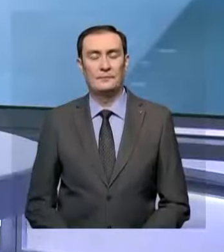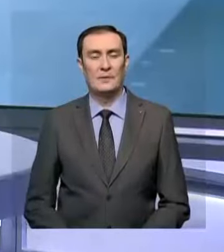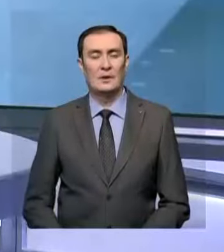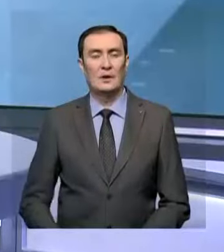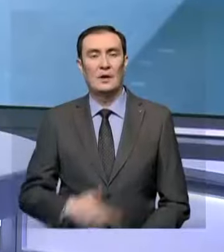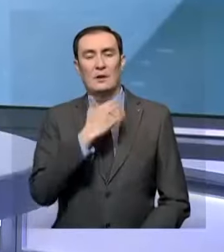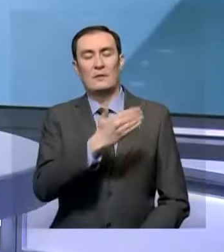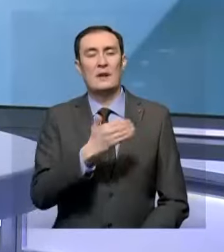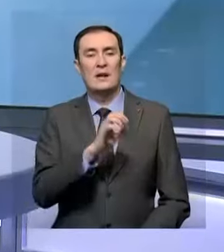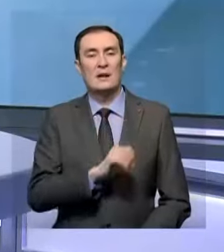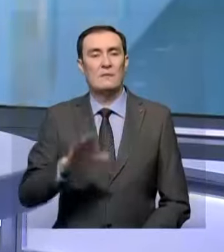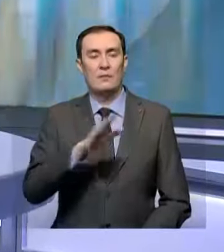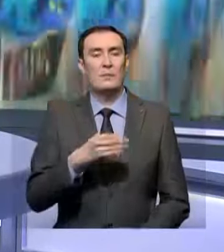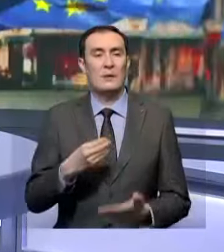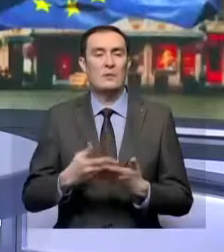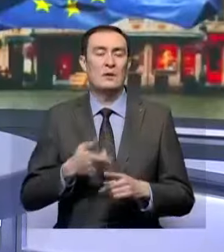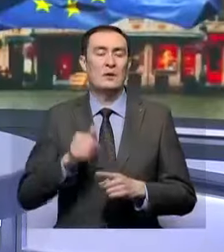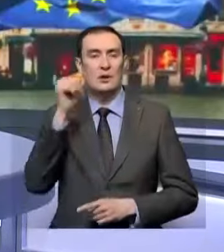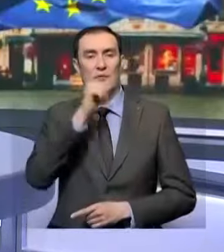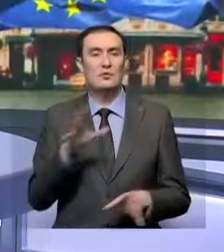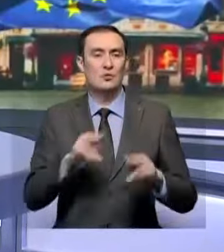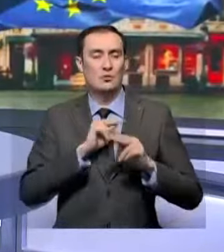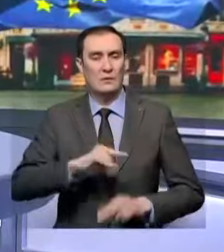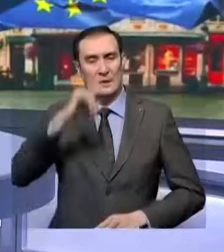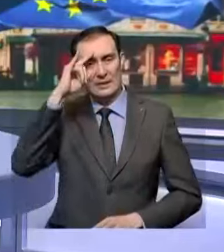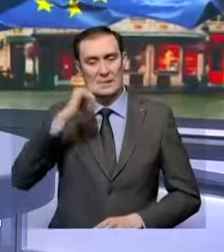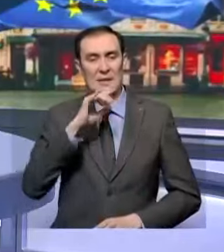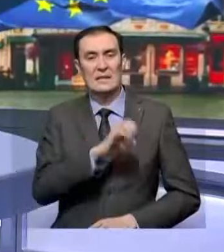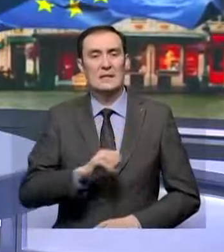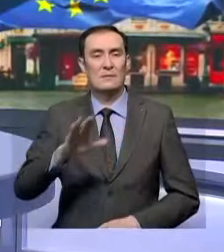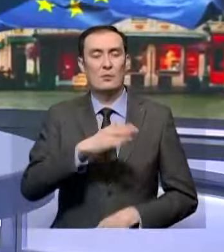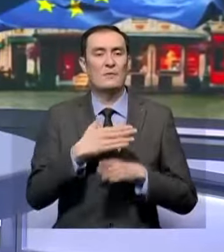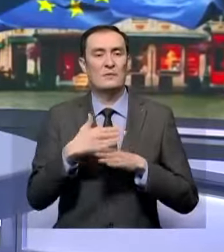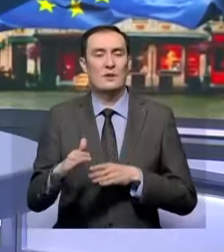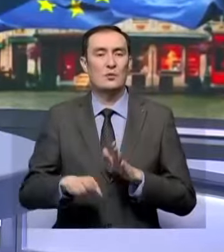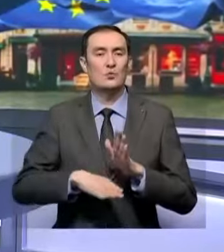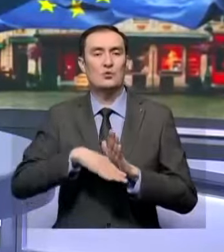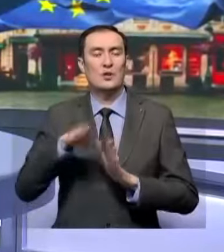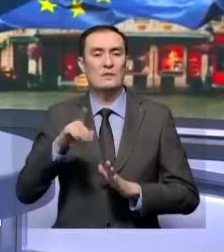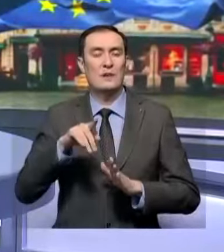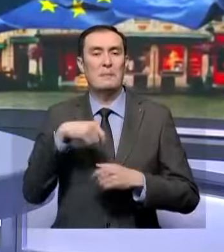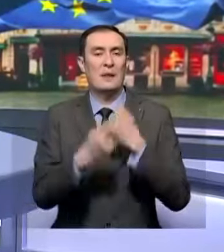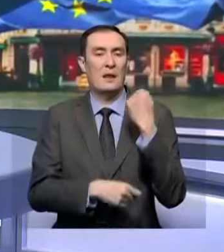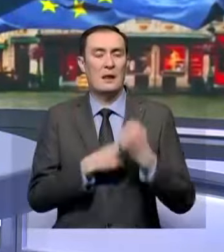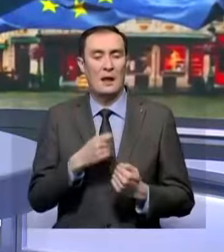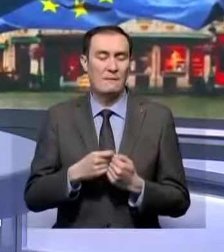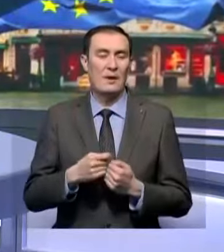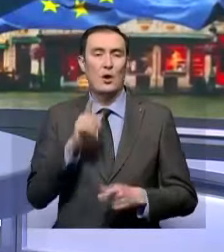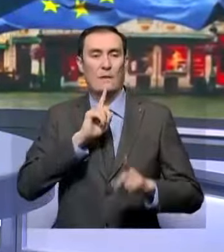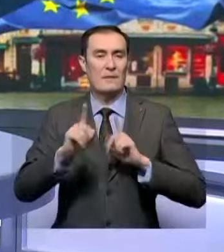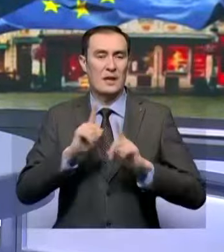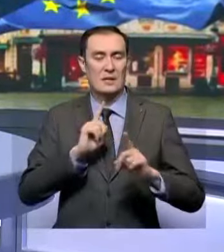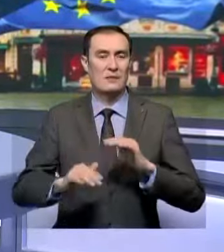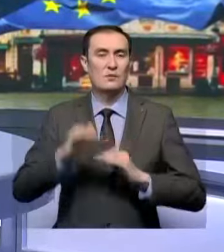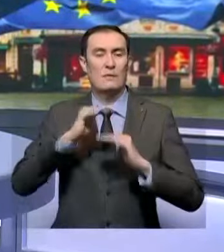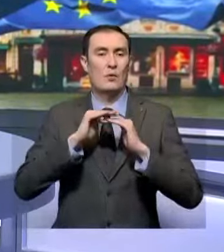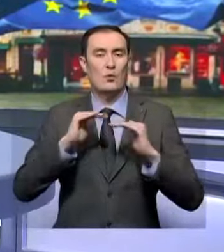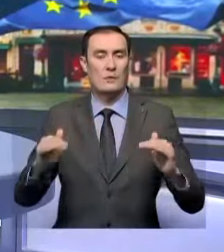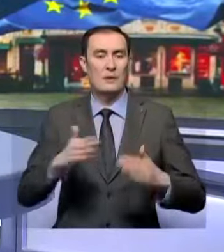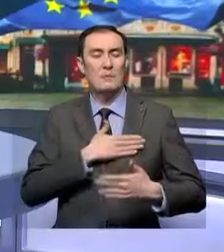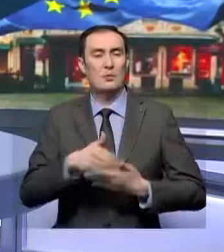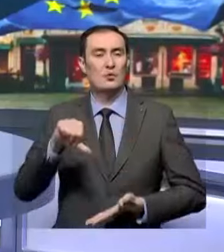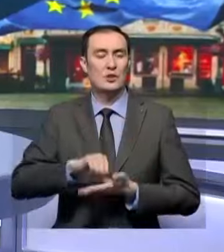В Брюсселе отметили годовщину сотрудничества Казахстана и ЕС в сфере устойчивых сырьевых материалов. В конференции высокого уровня